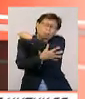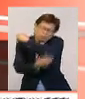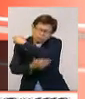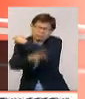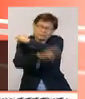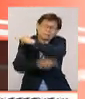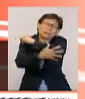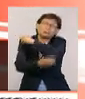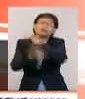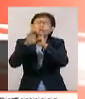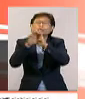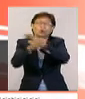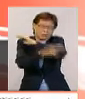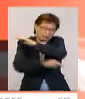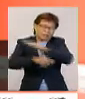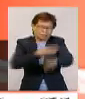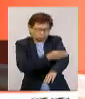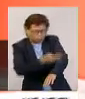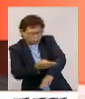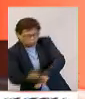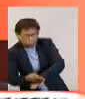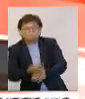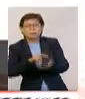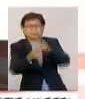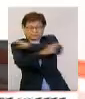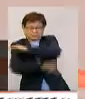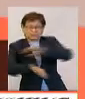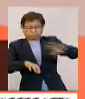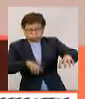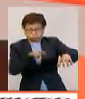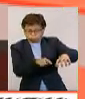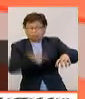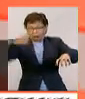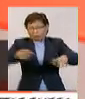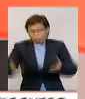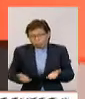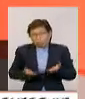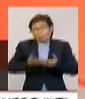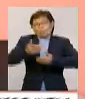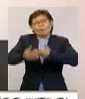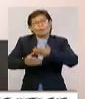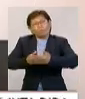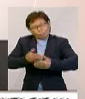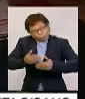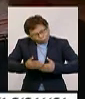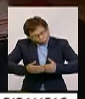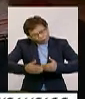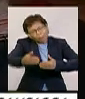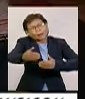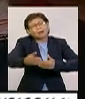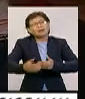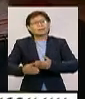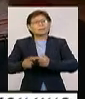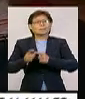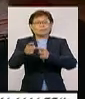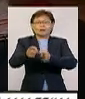lah, terkebelakang sedikit. Maka mereka ini harus dibawa ke hadapan dengan memberi infrastruktur kepada